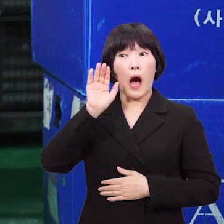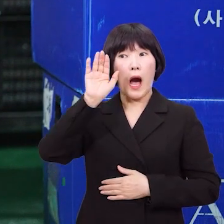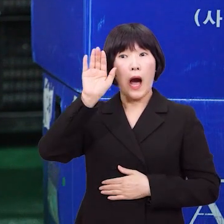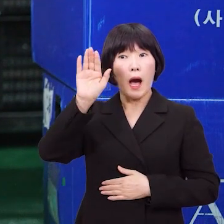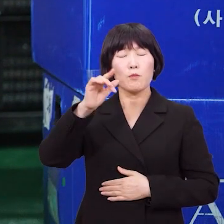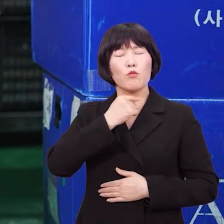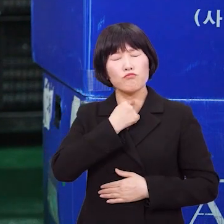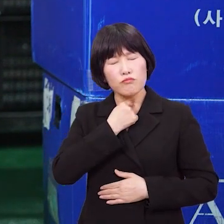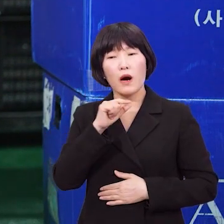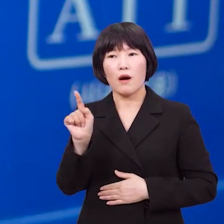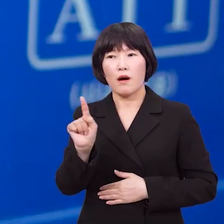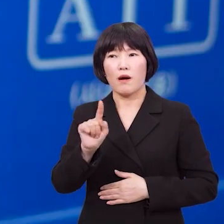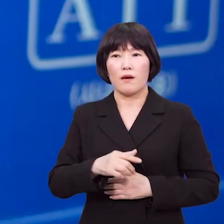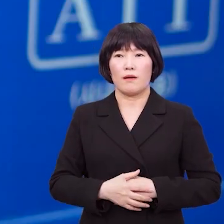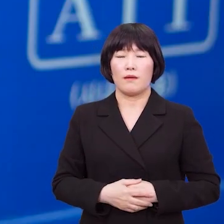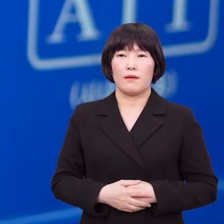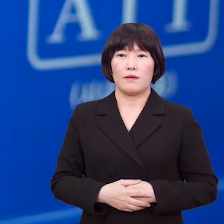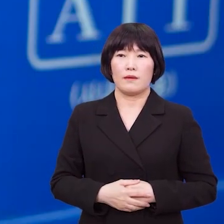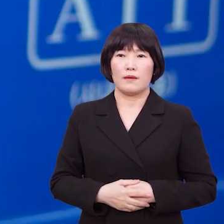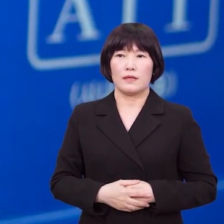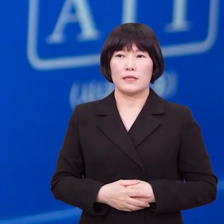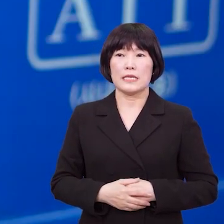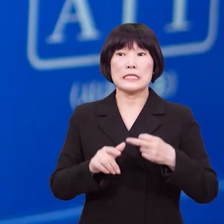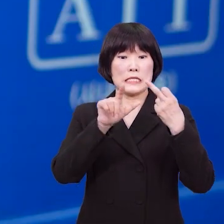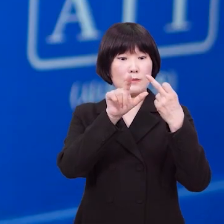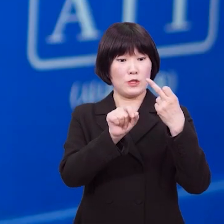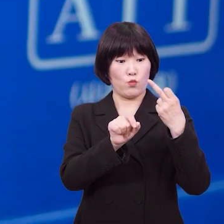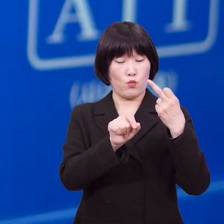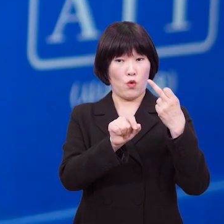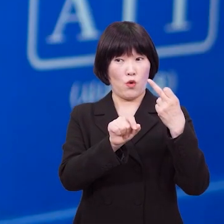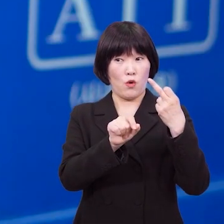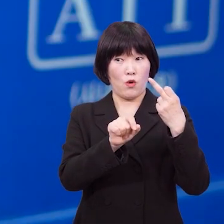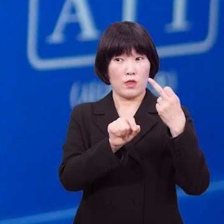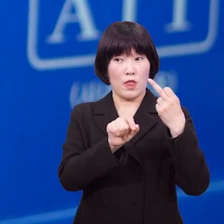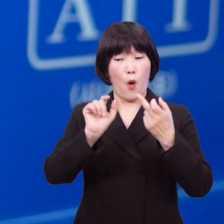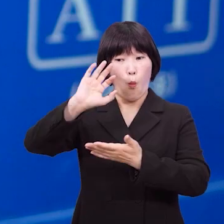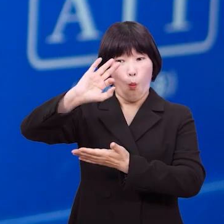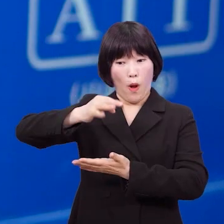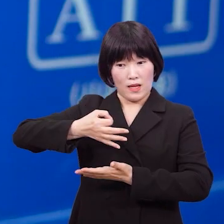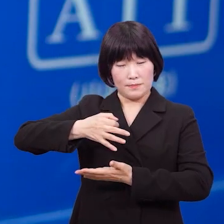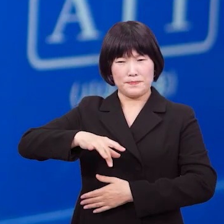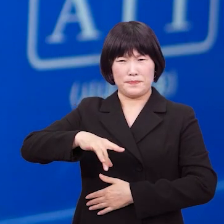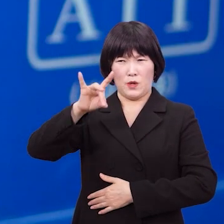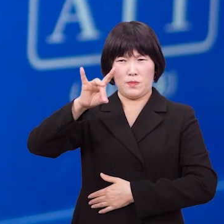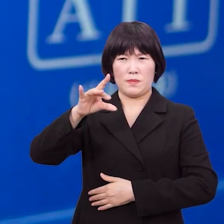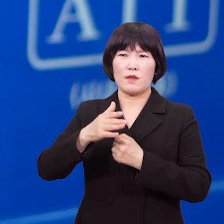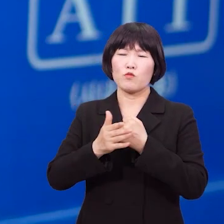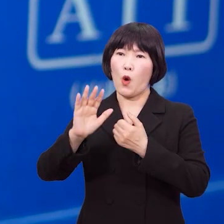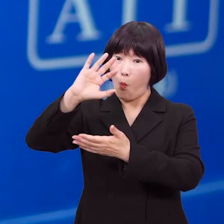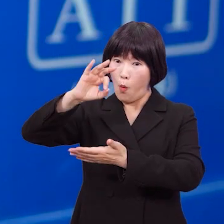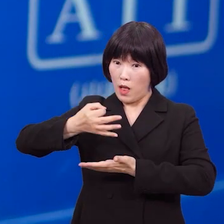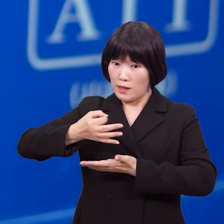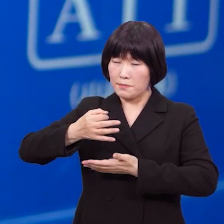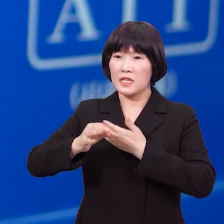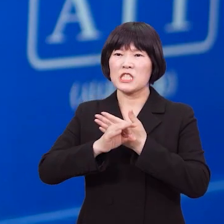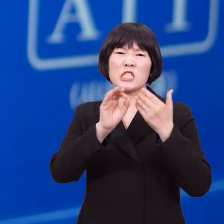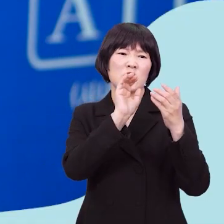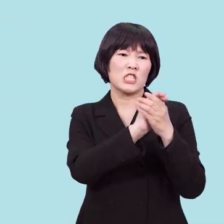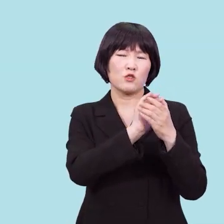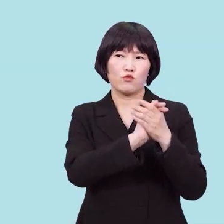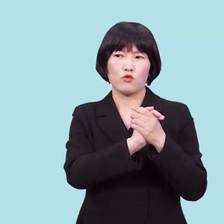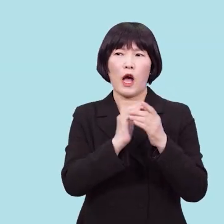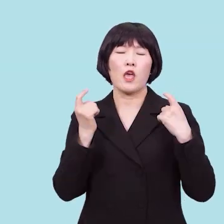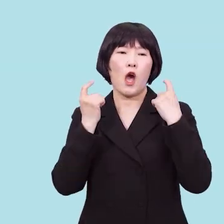월급을 받게 됩니다. 월급을 받으면 친구들과 여행을 다녀오고 싶고 가족과 외식하고